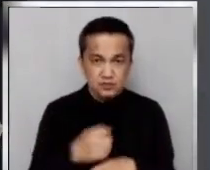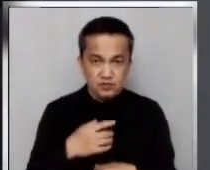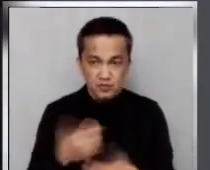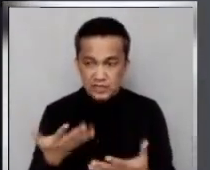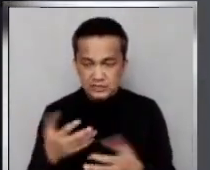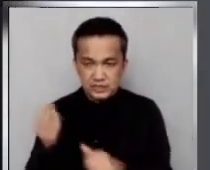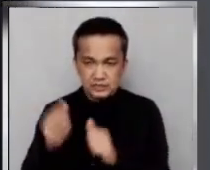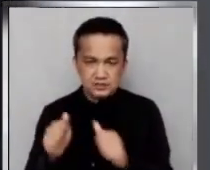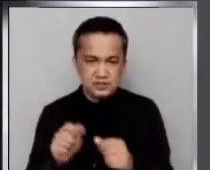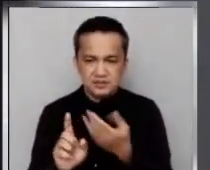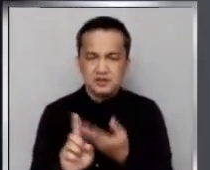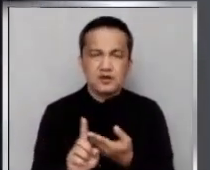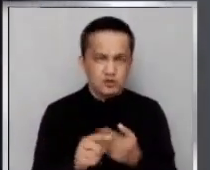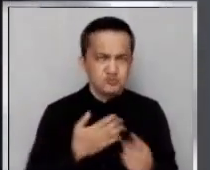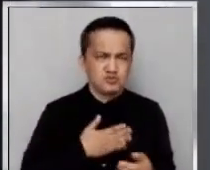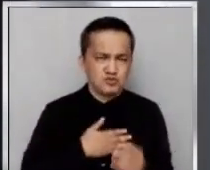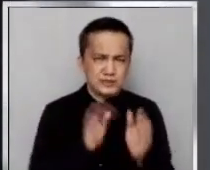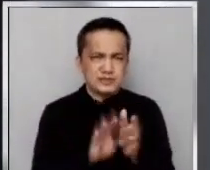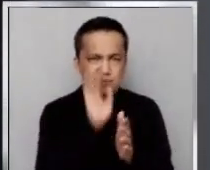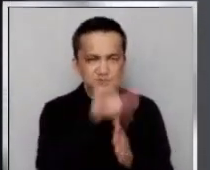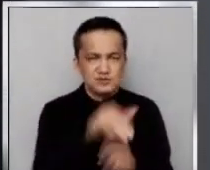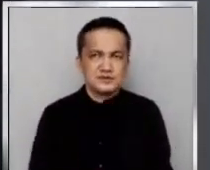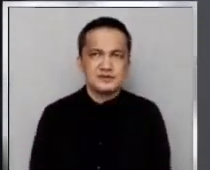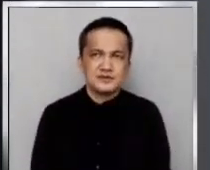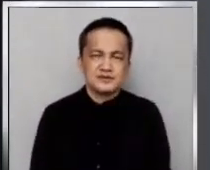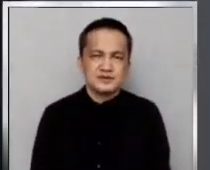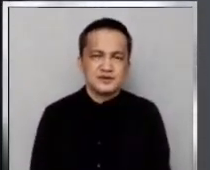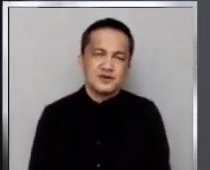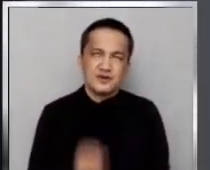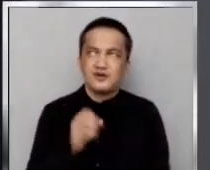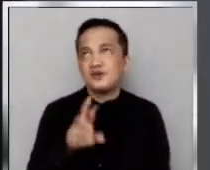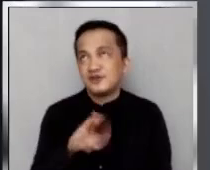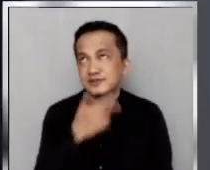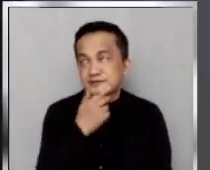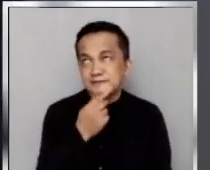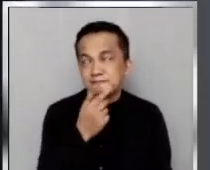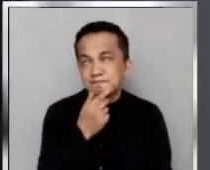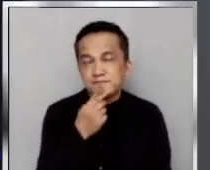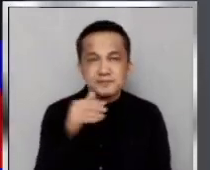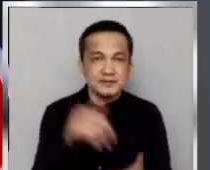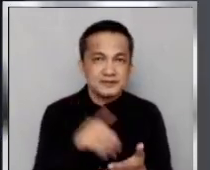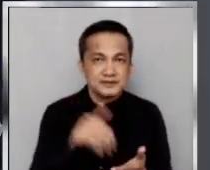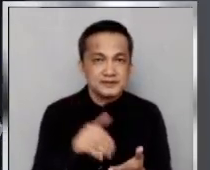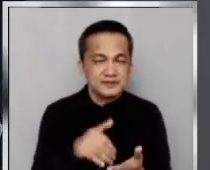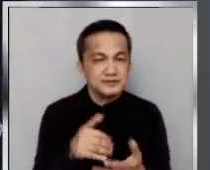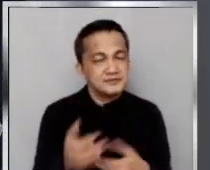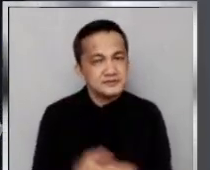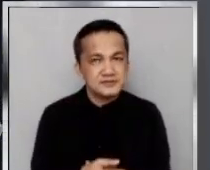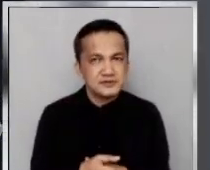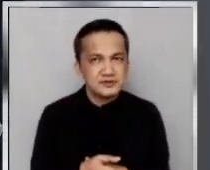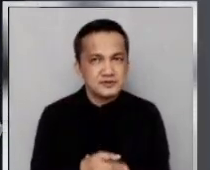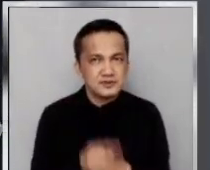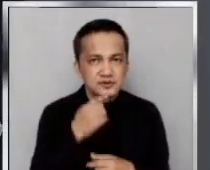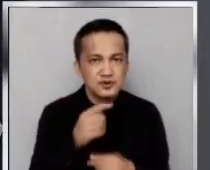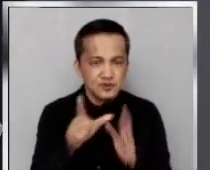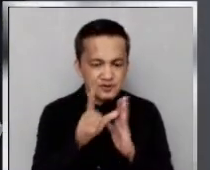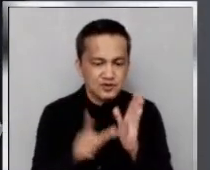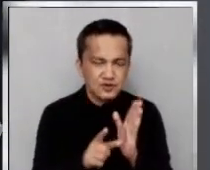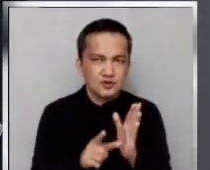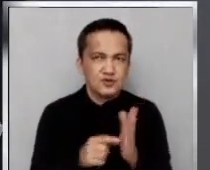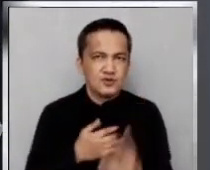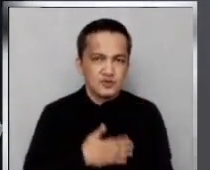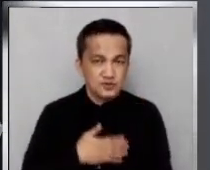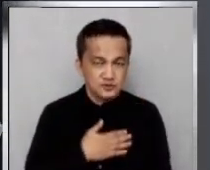basketball player siguro. Or kung hindi man, nag-aaral ako ngayon ng paglolo. Dahil gusto ko rin